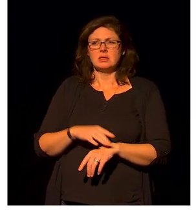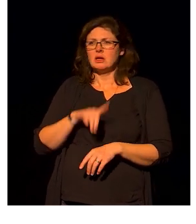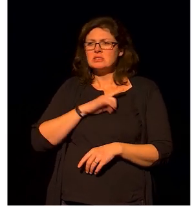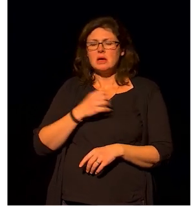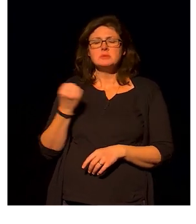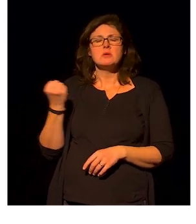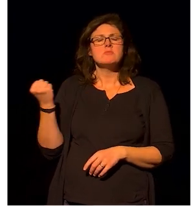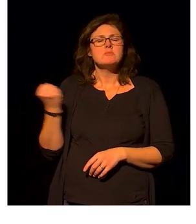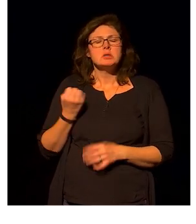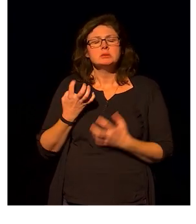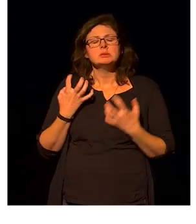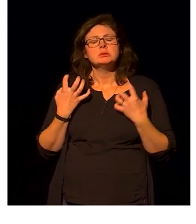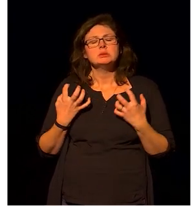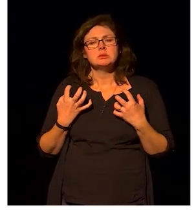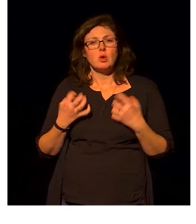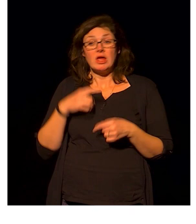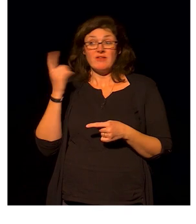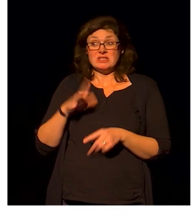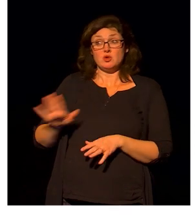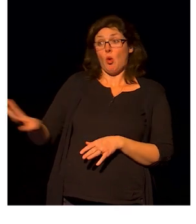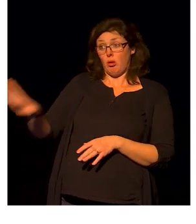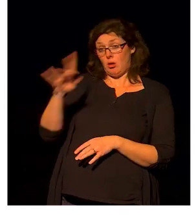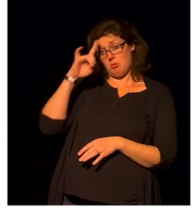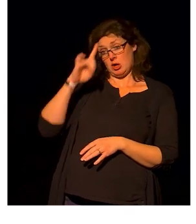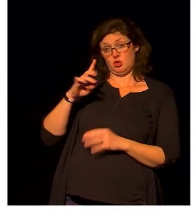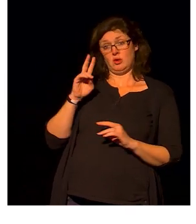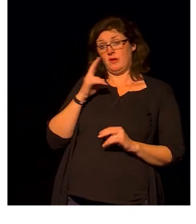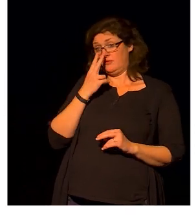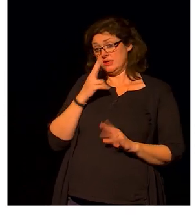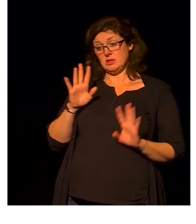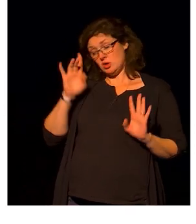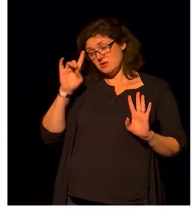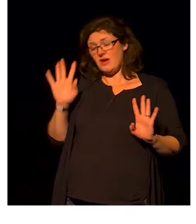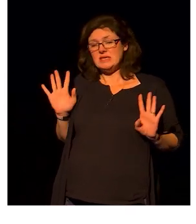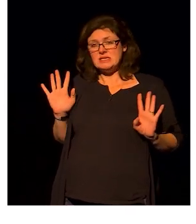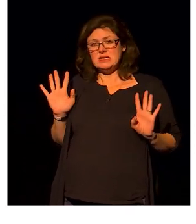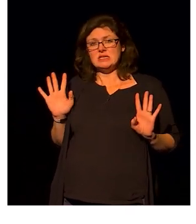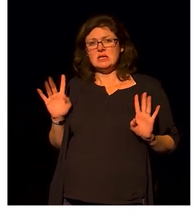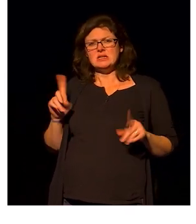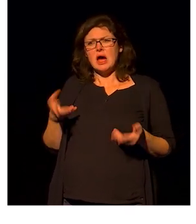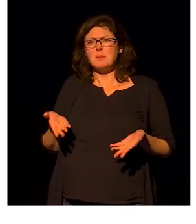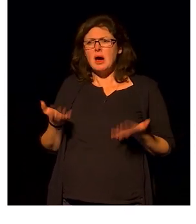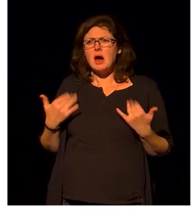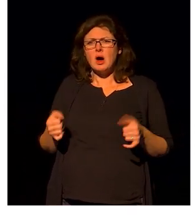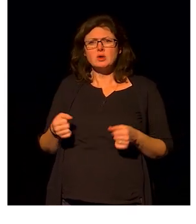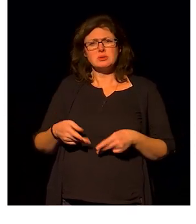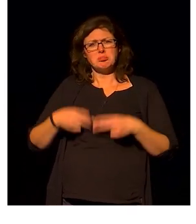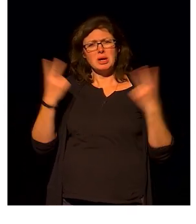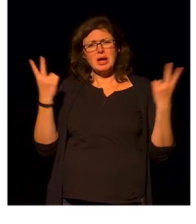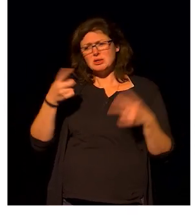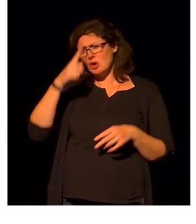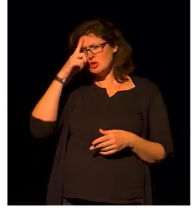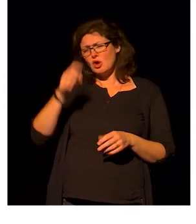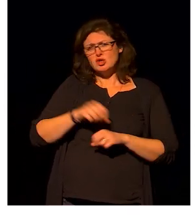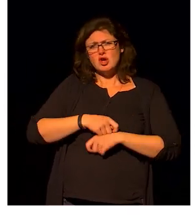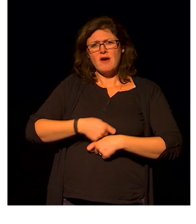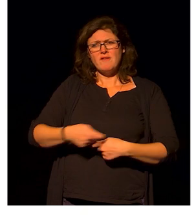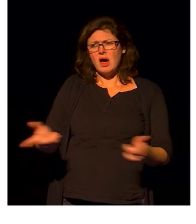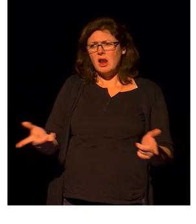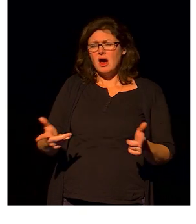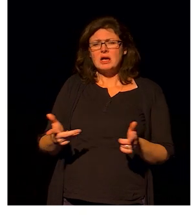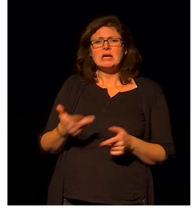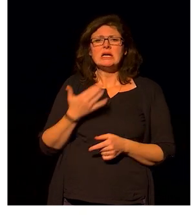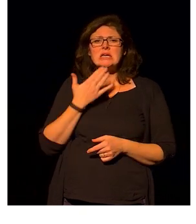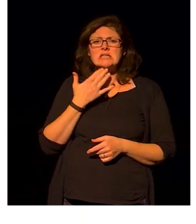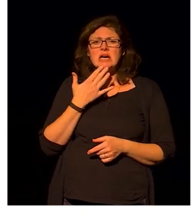nicht, wie ihr dazu steht, dass ausgerechnet in einem sehr renommierten deutschen Verlag ein israelisches